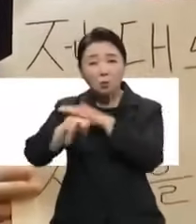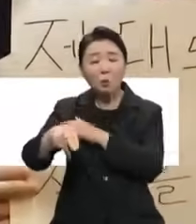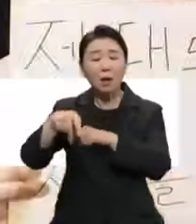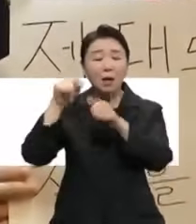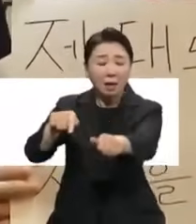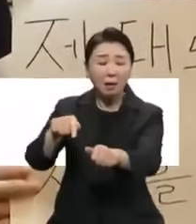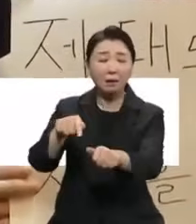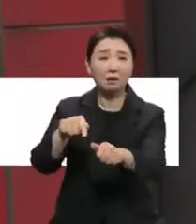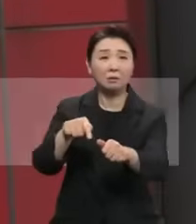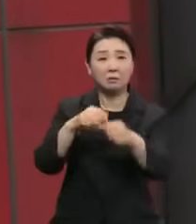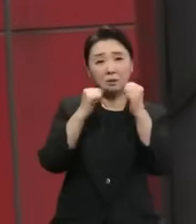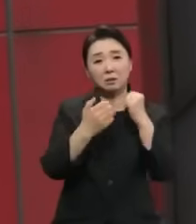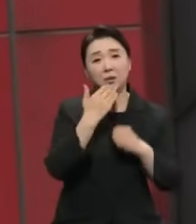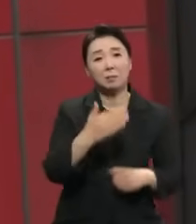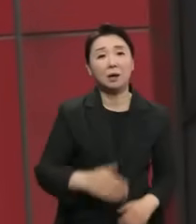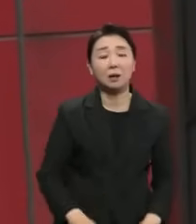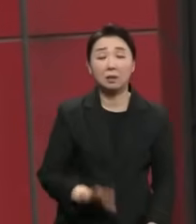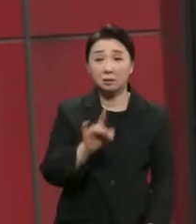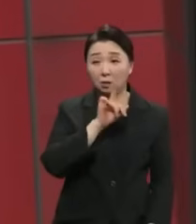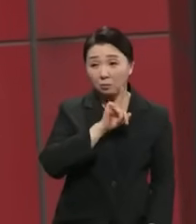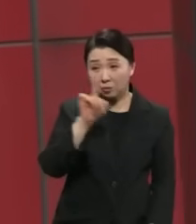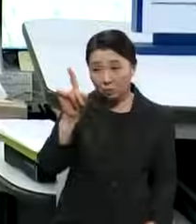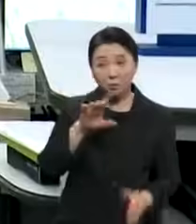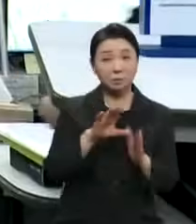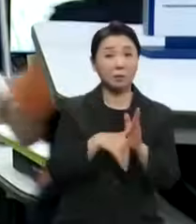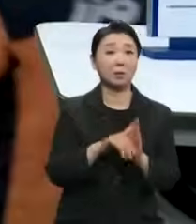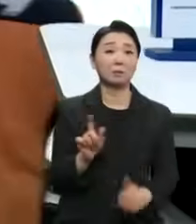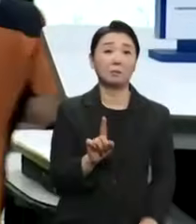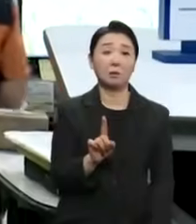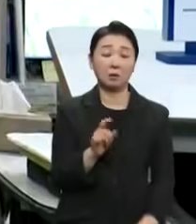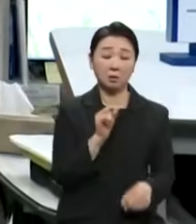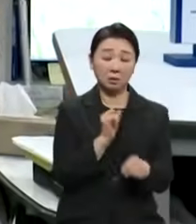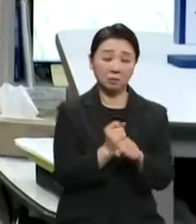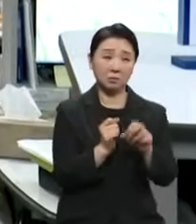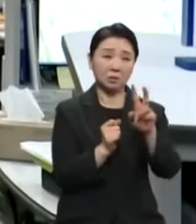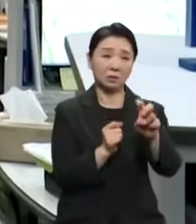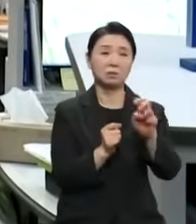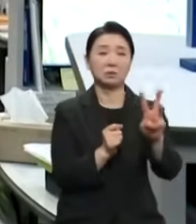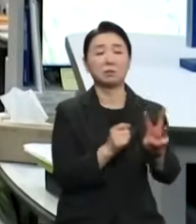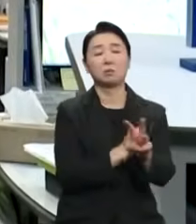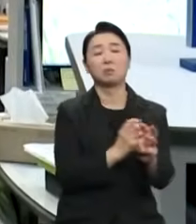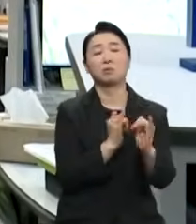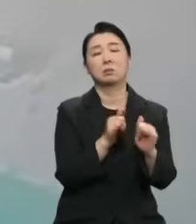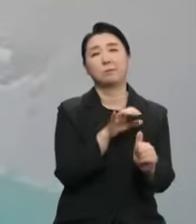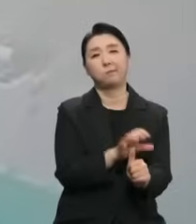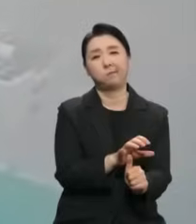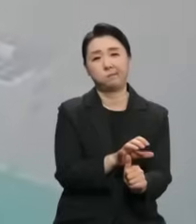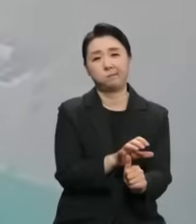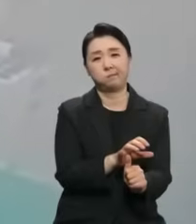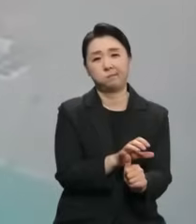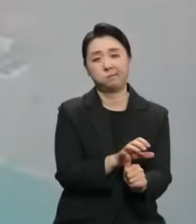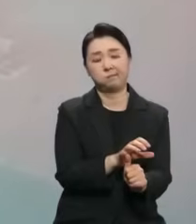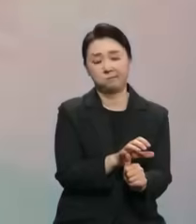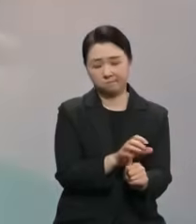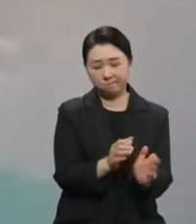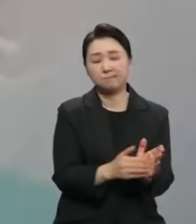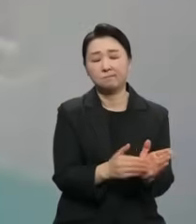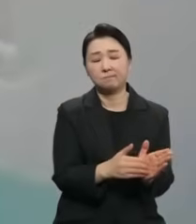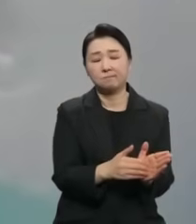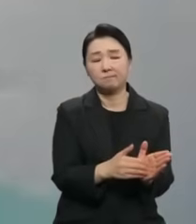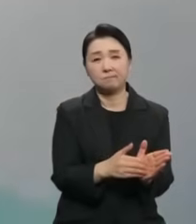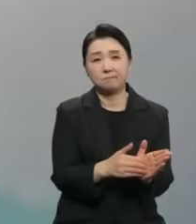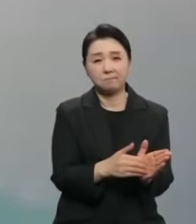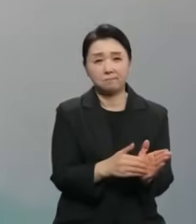살아날 수 있잖아요. 첫 신고가 들어온 순간은 이미 23명 노동자들은 고립됐습니다. 질식